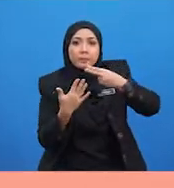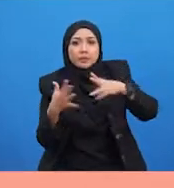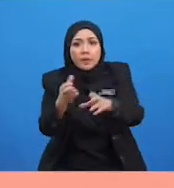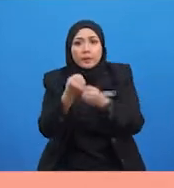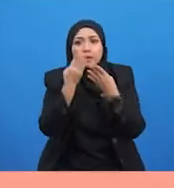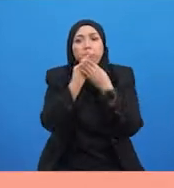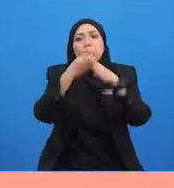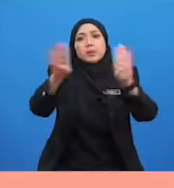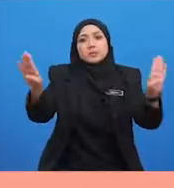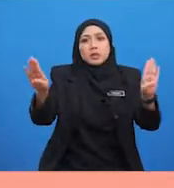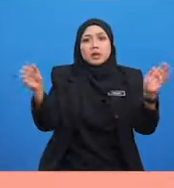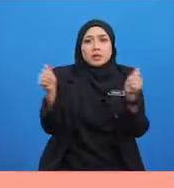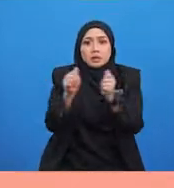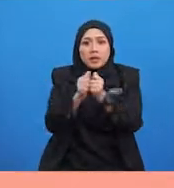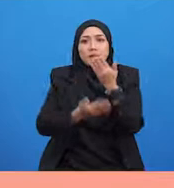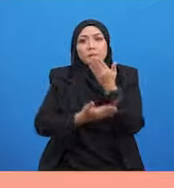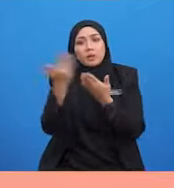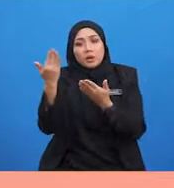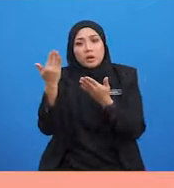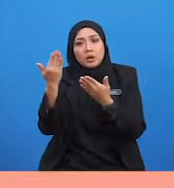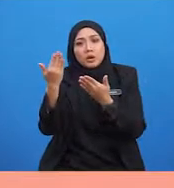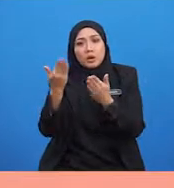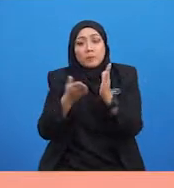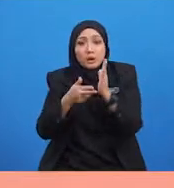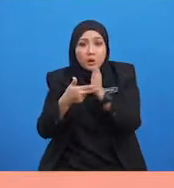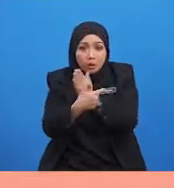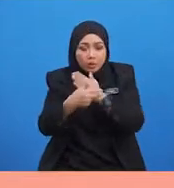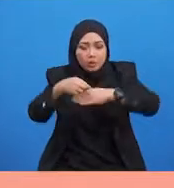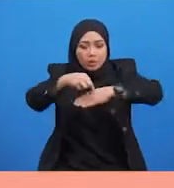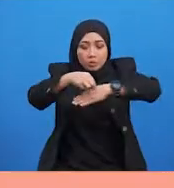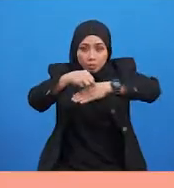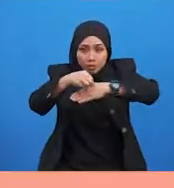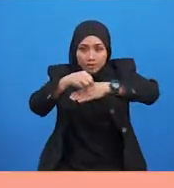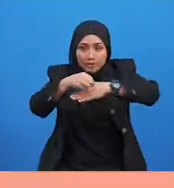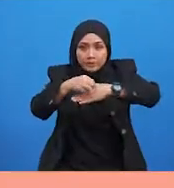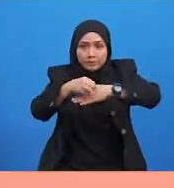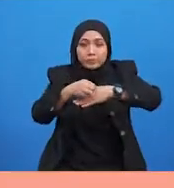dibebaskan dengan lebih mudah melalui kulit.